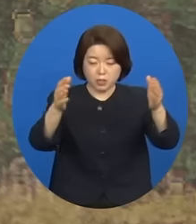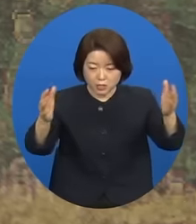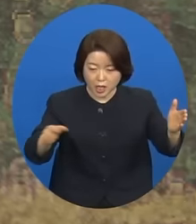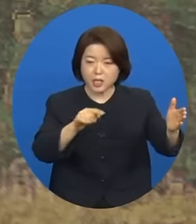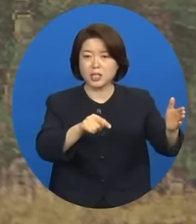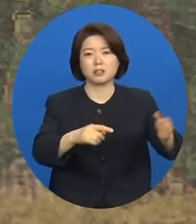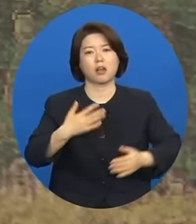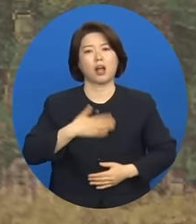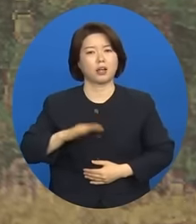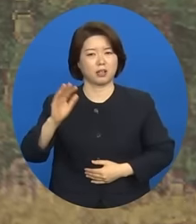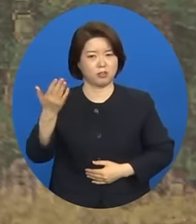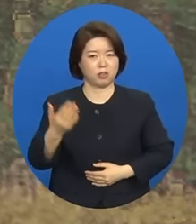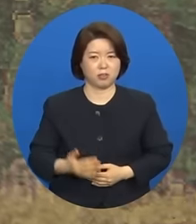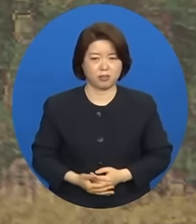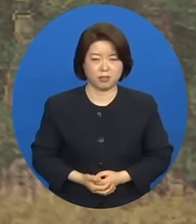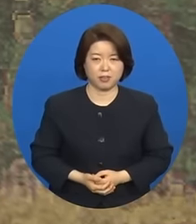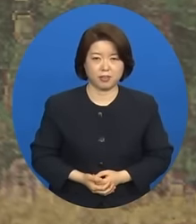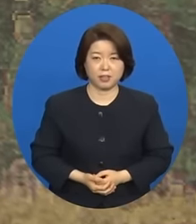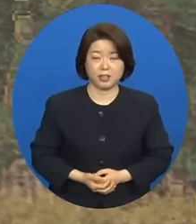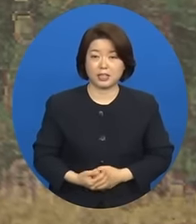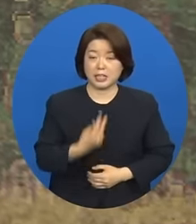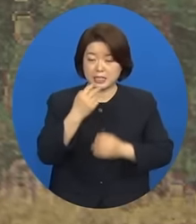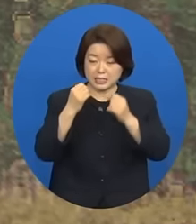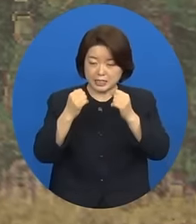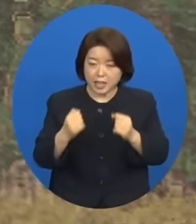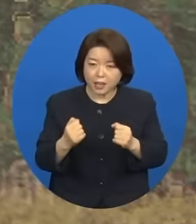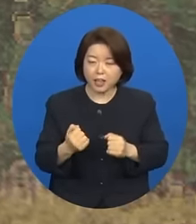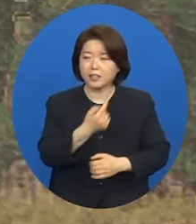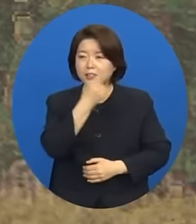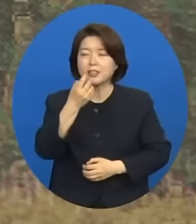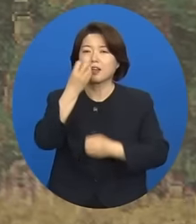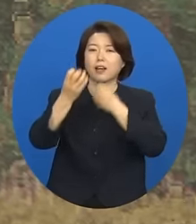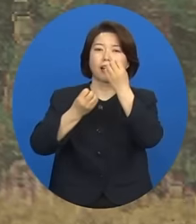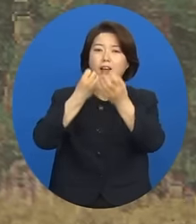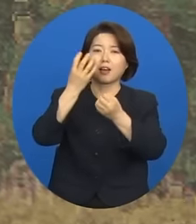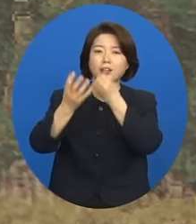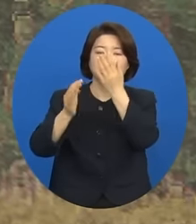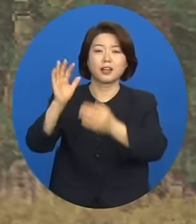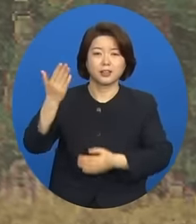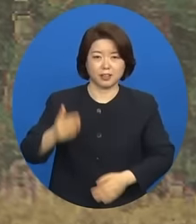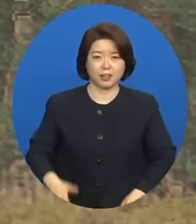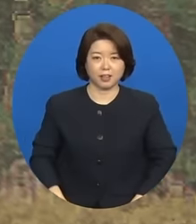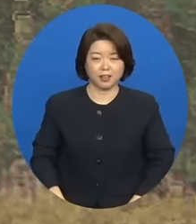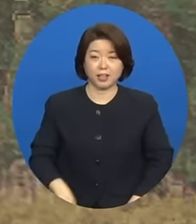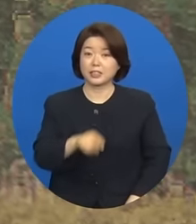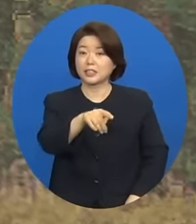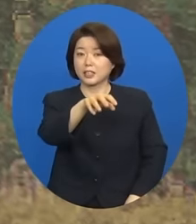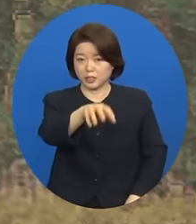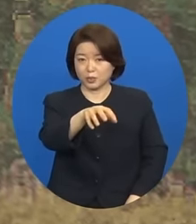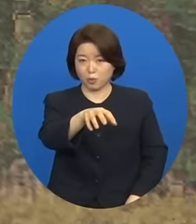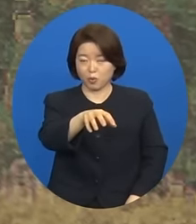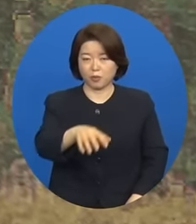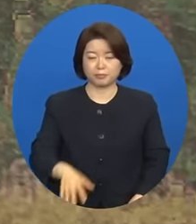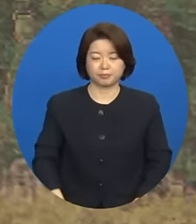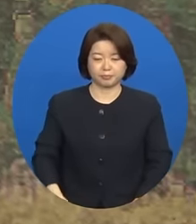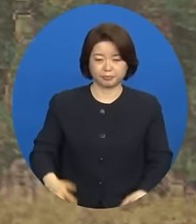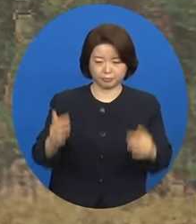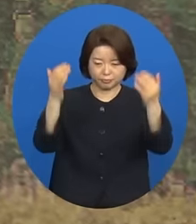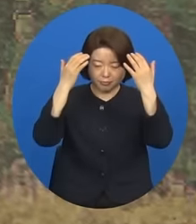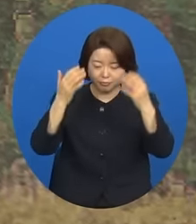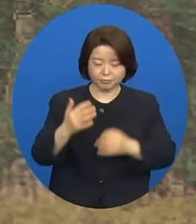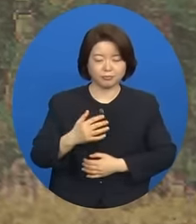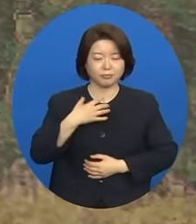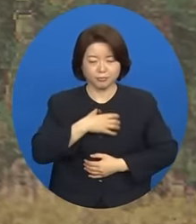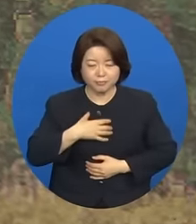거예요. 살아있는 간증을 하게 되는 것이죠. 그래서 이 바단 아람이라는 것은 역경과 고난이 있는